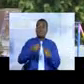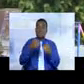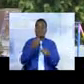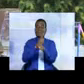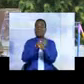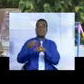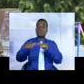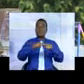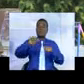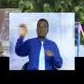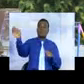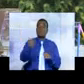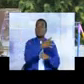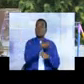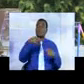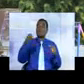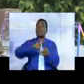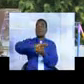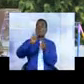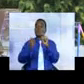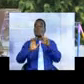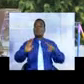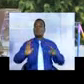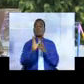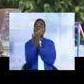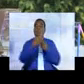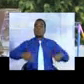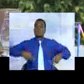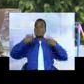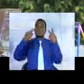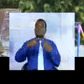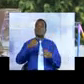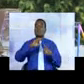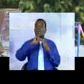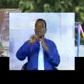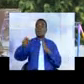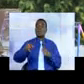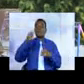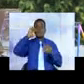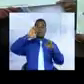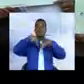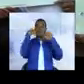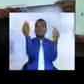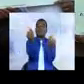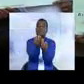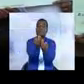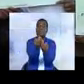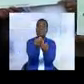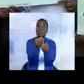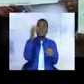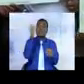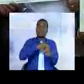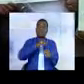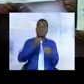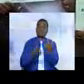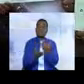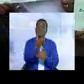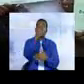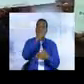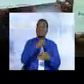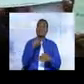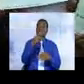vos activités et améliorer vos conditions de vie et celles de vos familles. Les bénéficiaires, par la voix